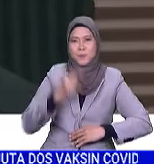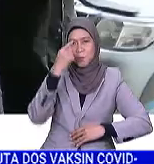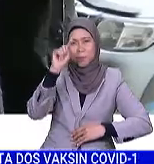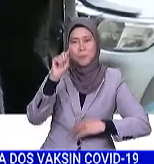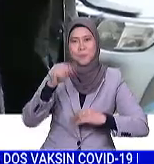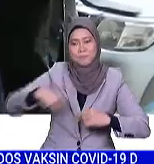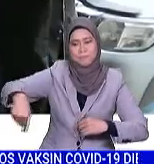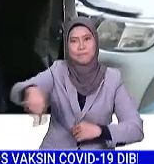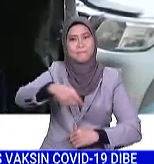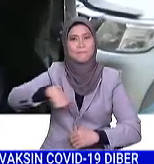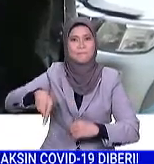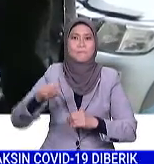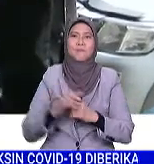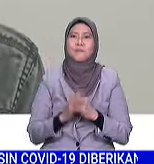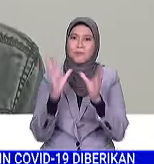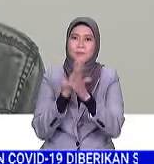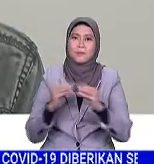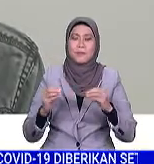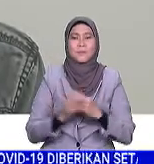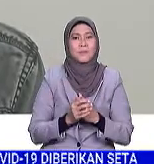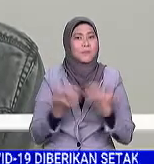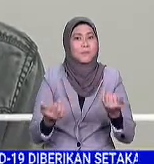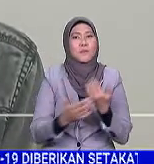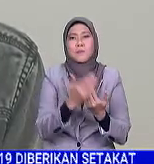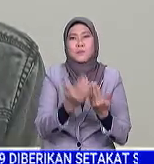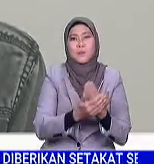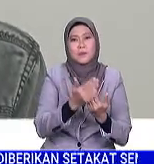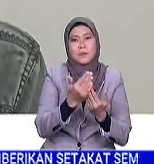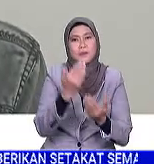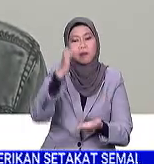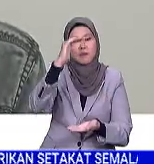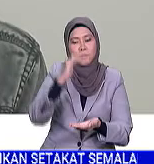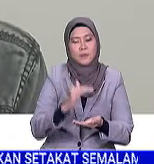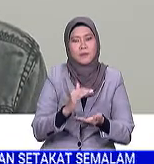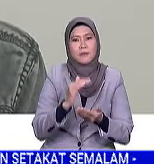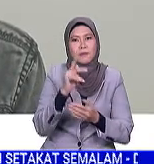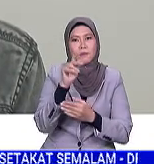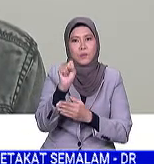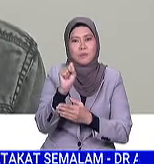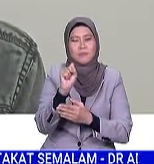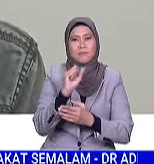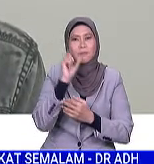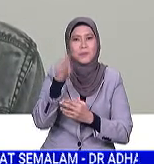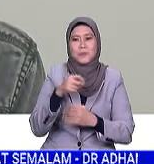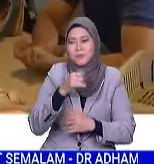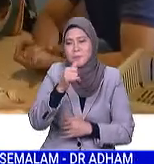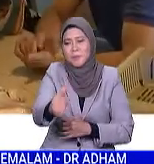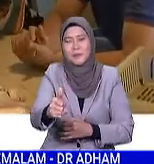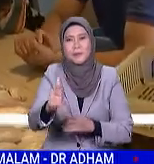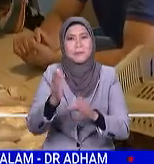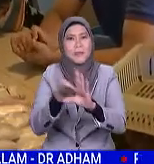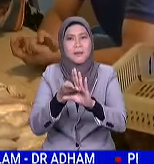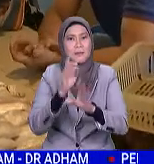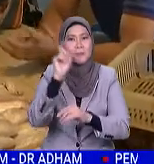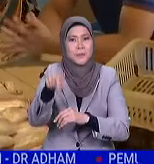kita. Cara ini dapat memudahkan dan mengurangkan kos yang banyak untuk ke bank. Dengan keadaan pandemik sekarang, cara